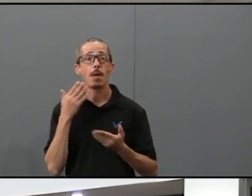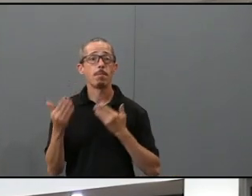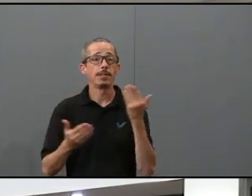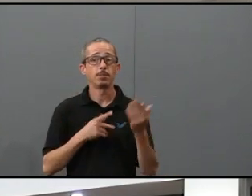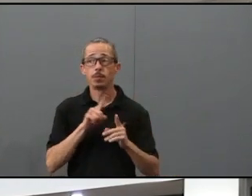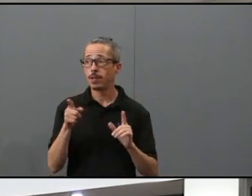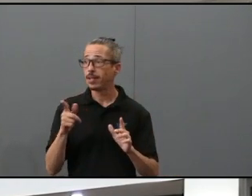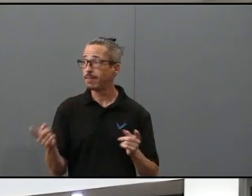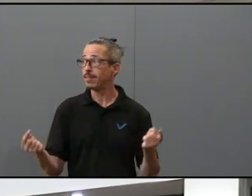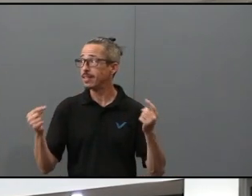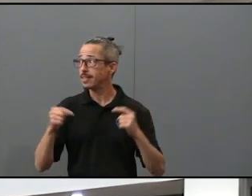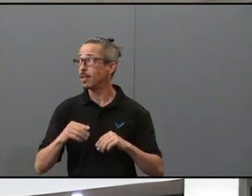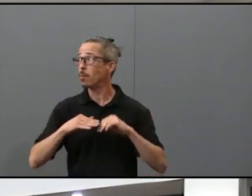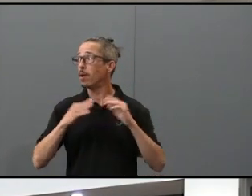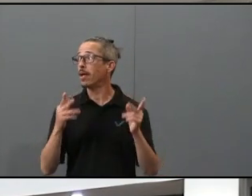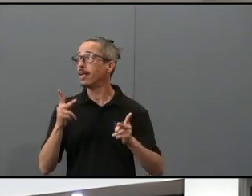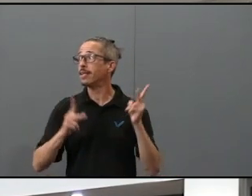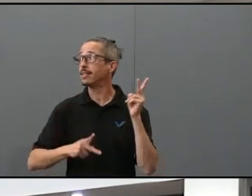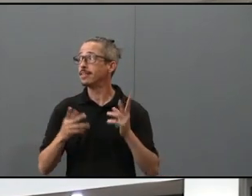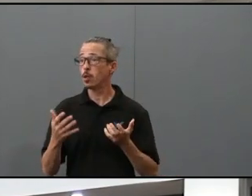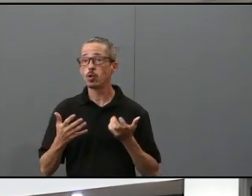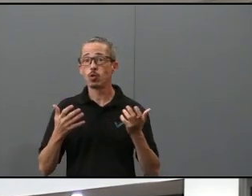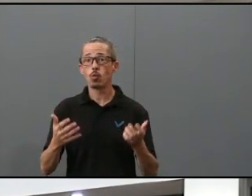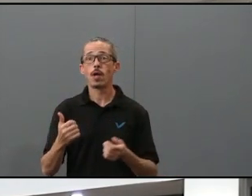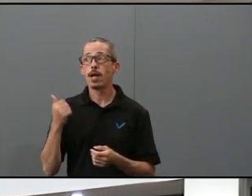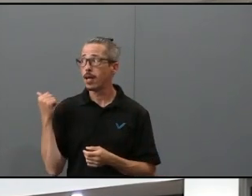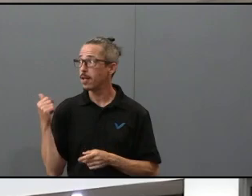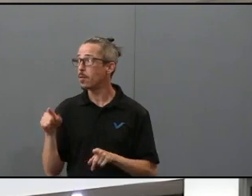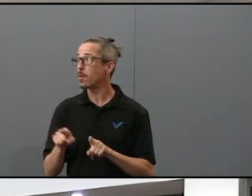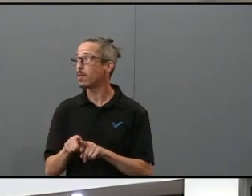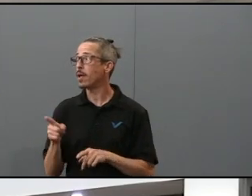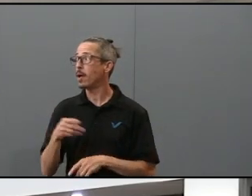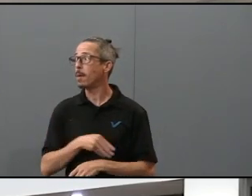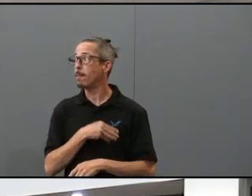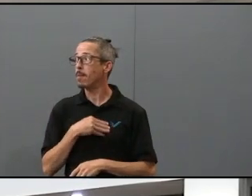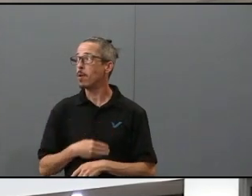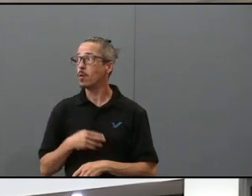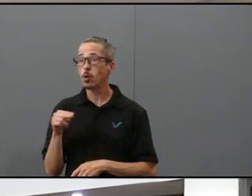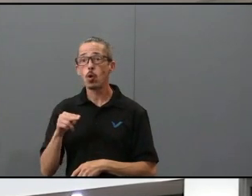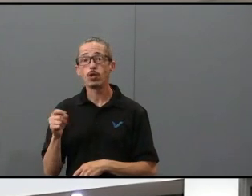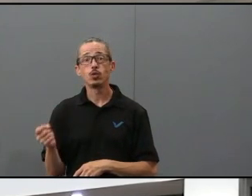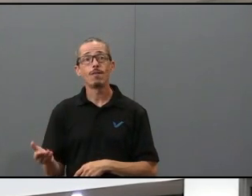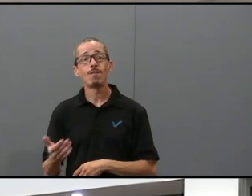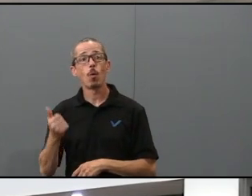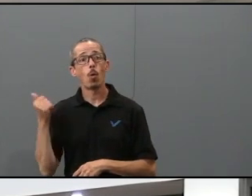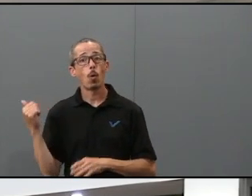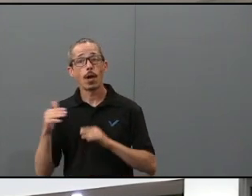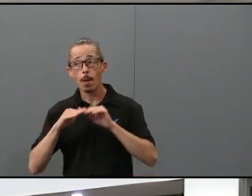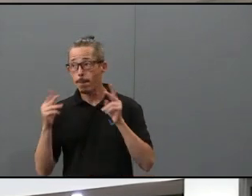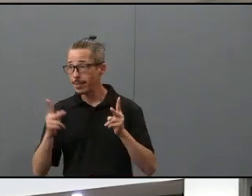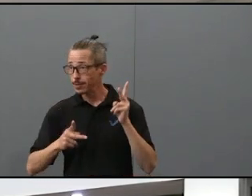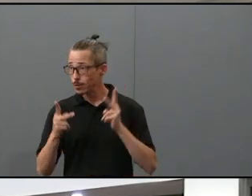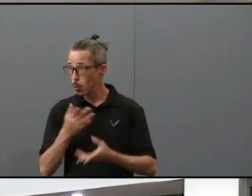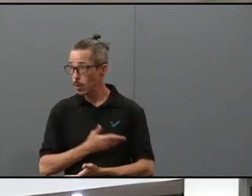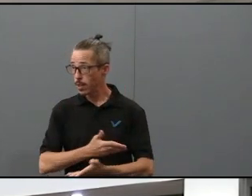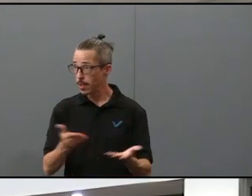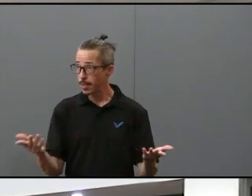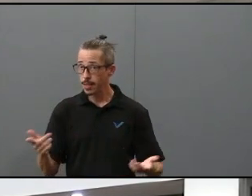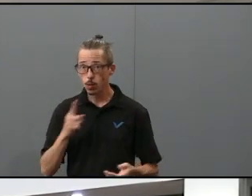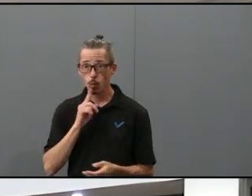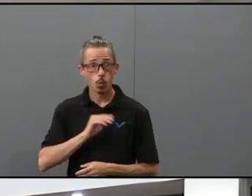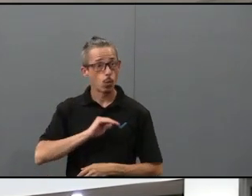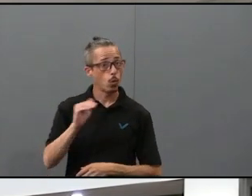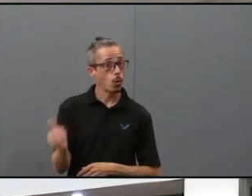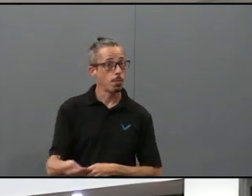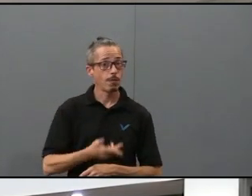d'être ici vous savez c'est la maison des citoyens comme notre mère Nicolas Dufour vous a dit c'est la maison des citoyens alors vous êtes vraiment les